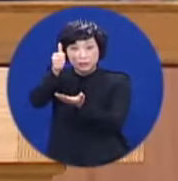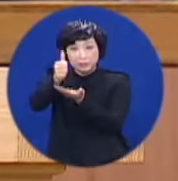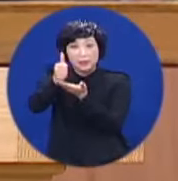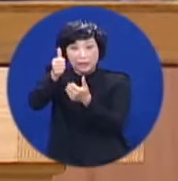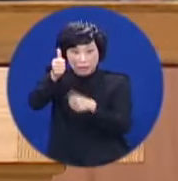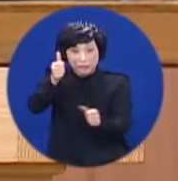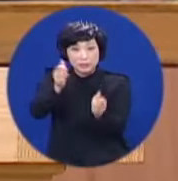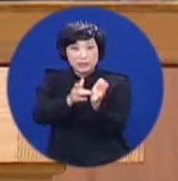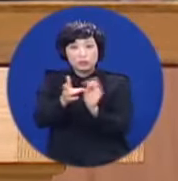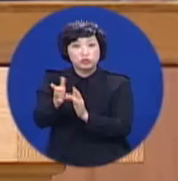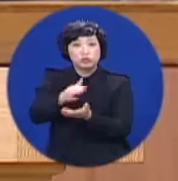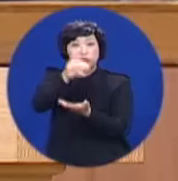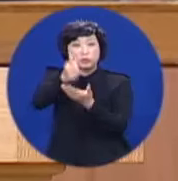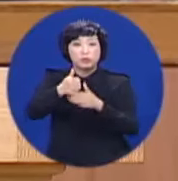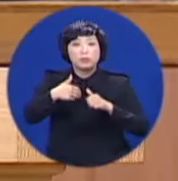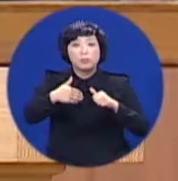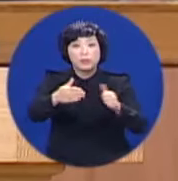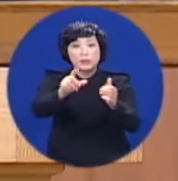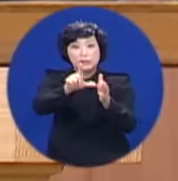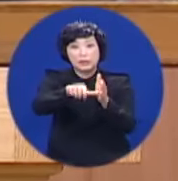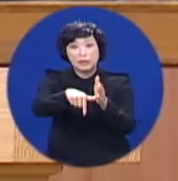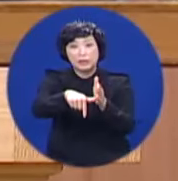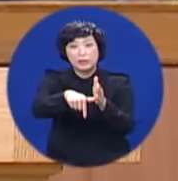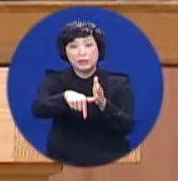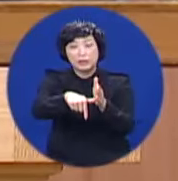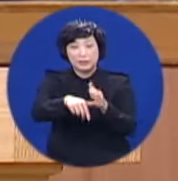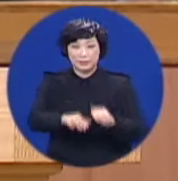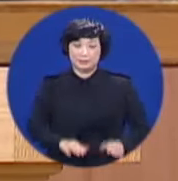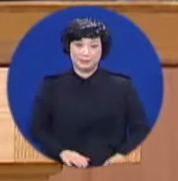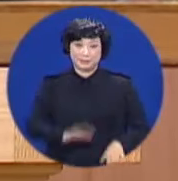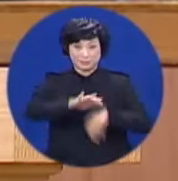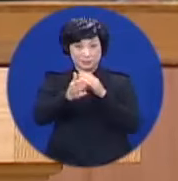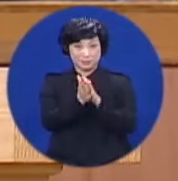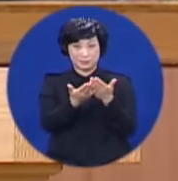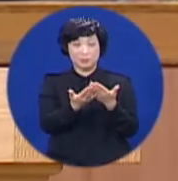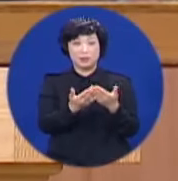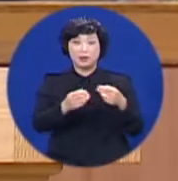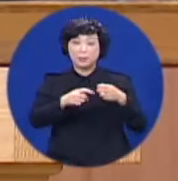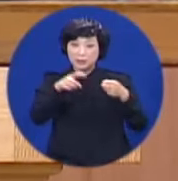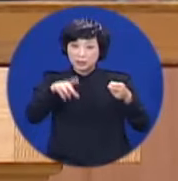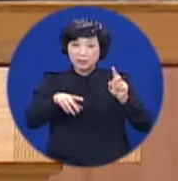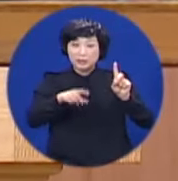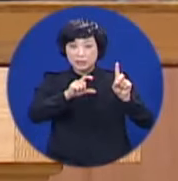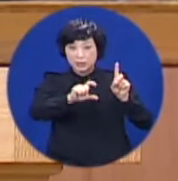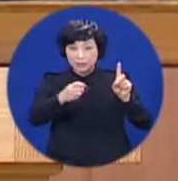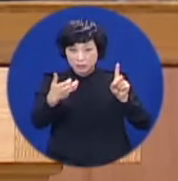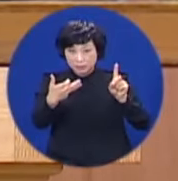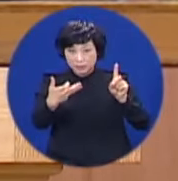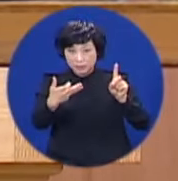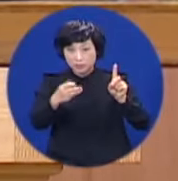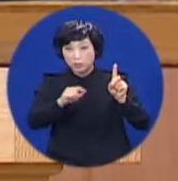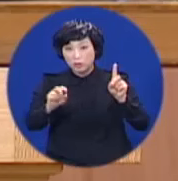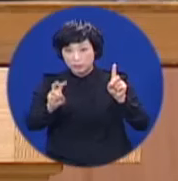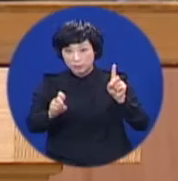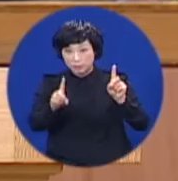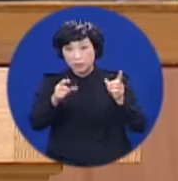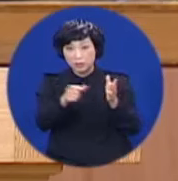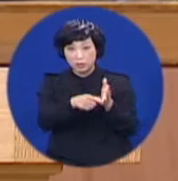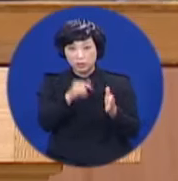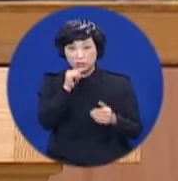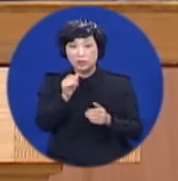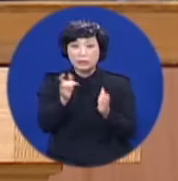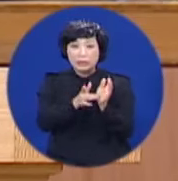아들 예수를 보내실 때 마태복음 1장 18절로 21절에